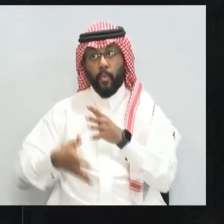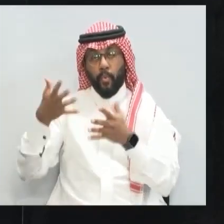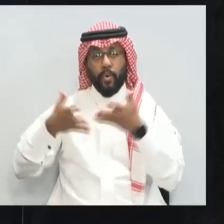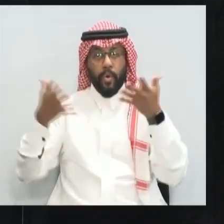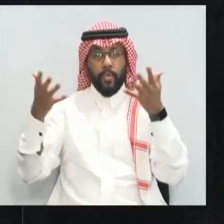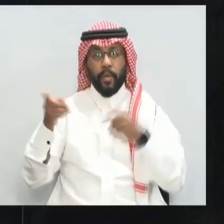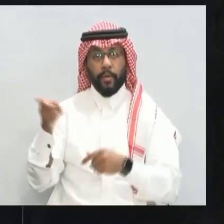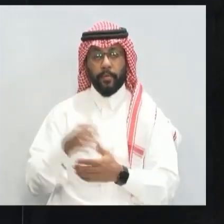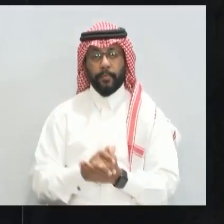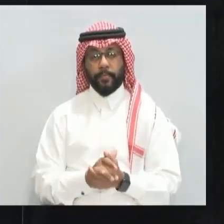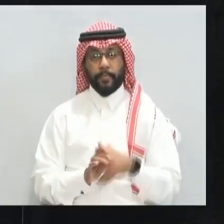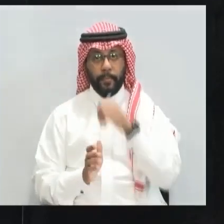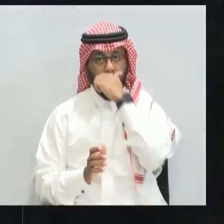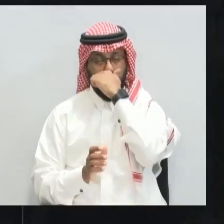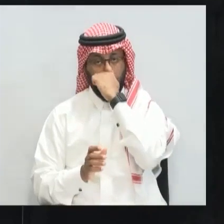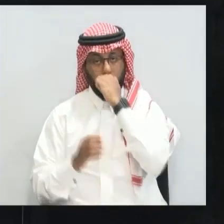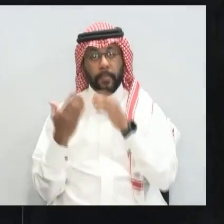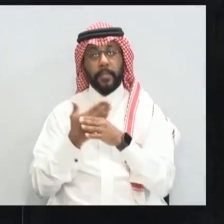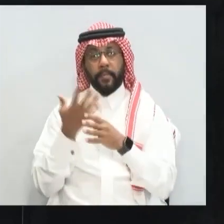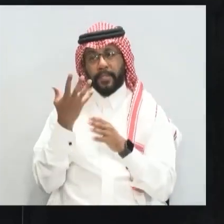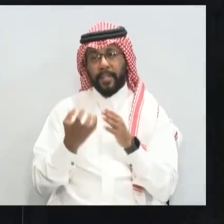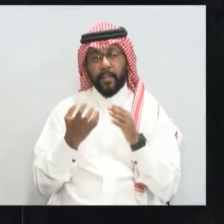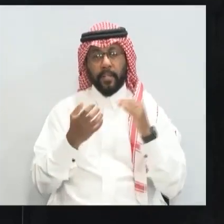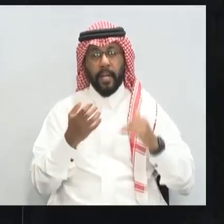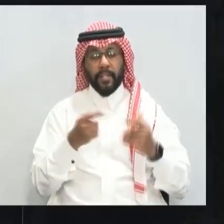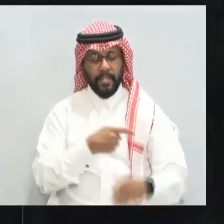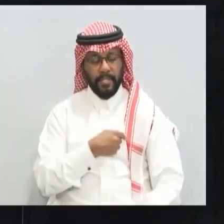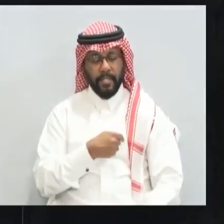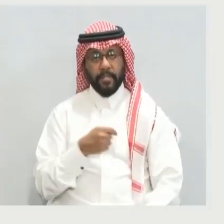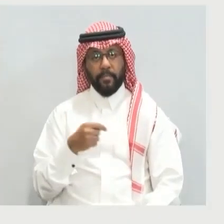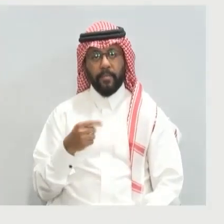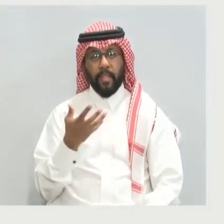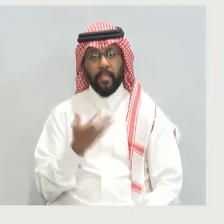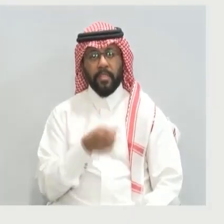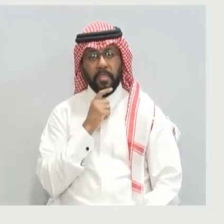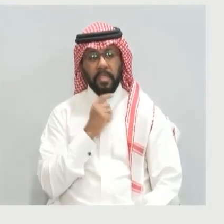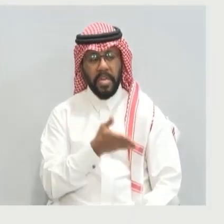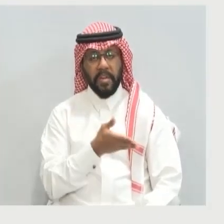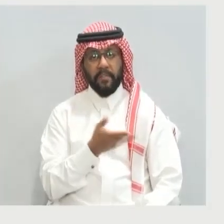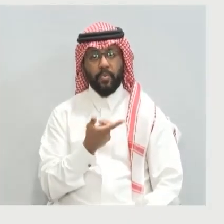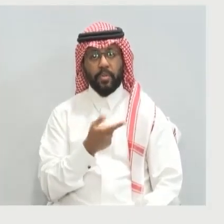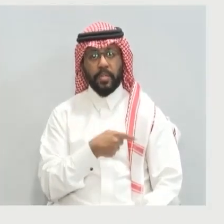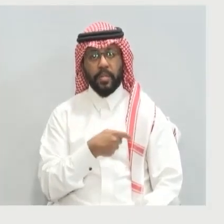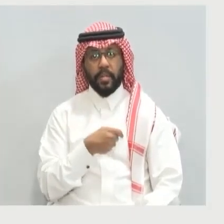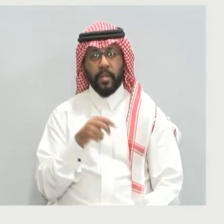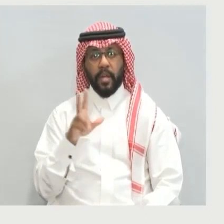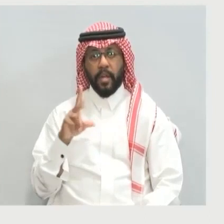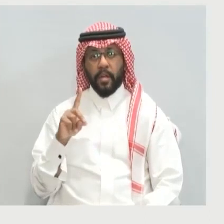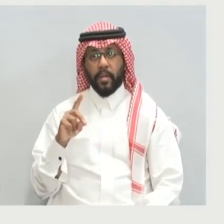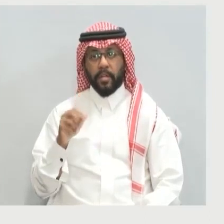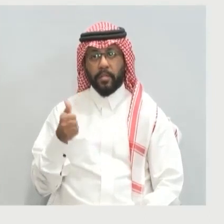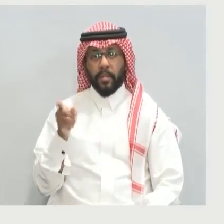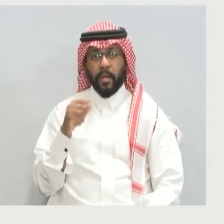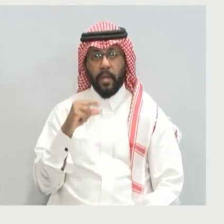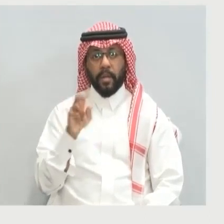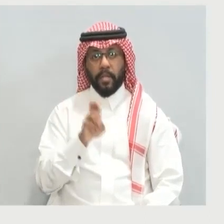المتفاعله عندما تكون الطاقه اقل تسمى هذه فقد الطاقه تسمى الطاقه الطارده للحراره تكون